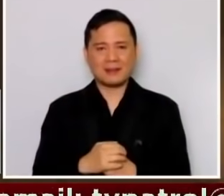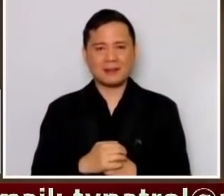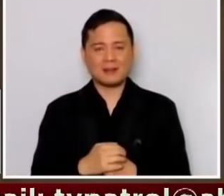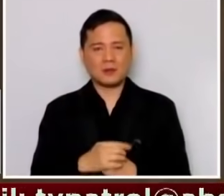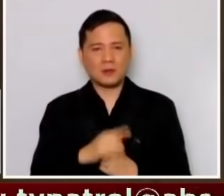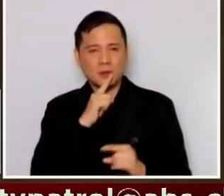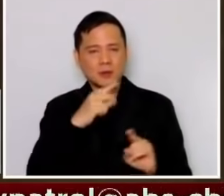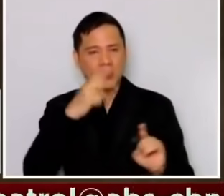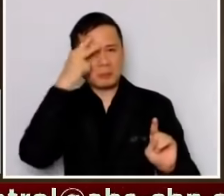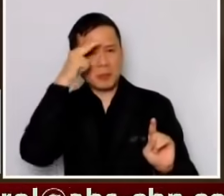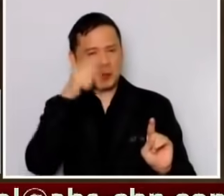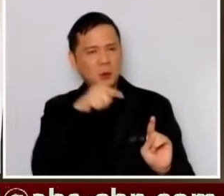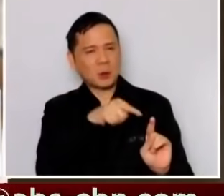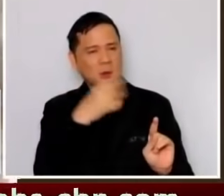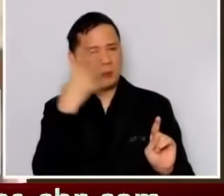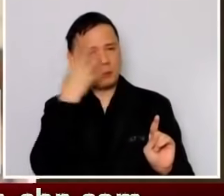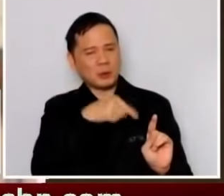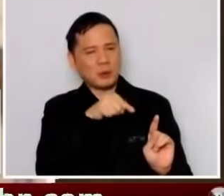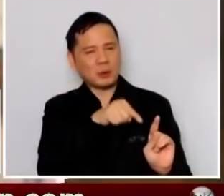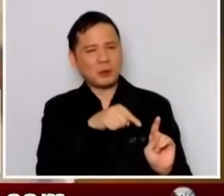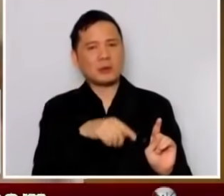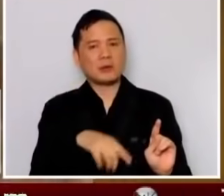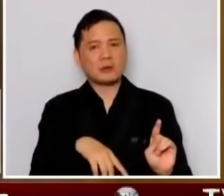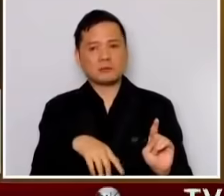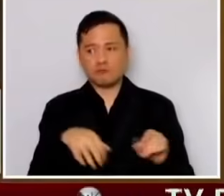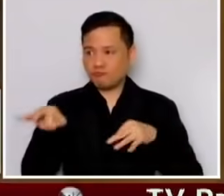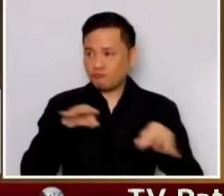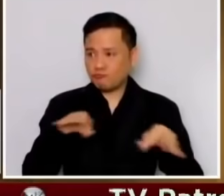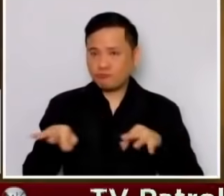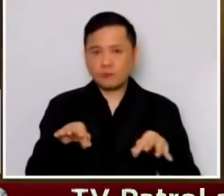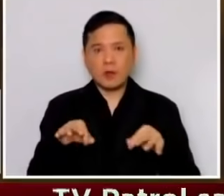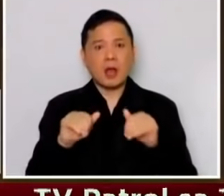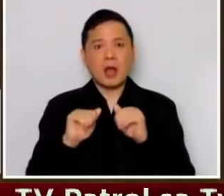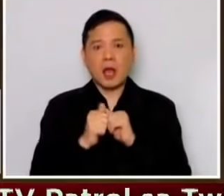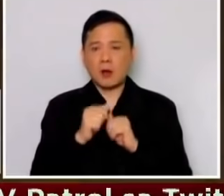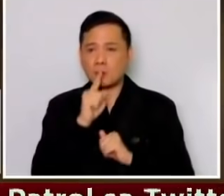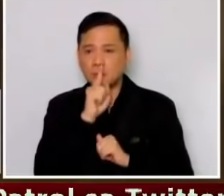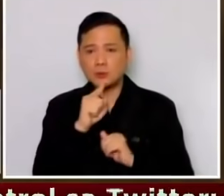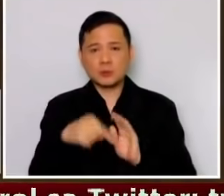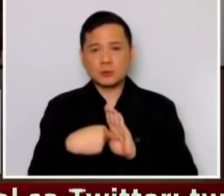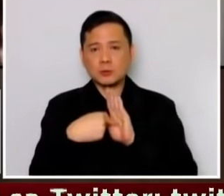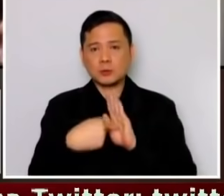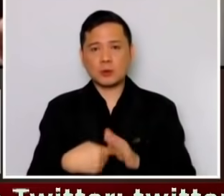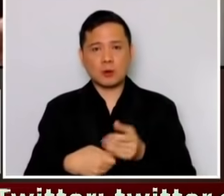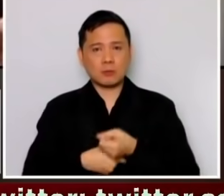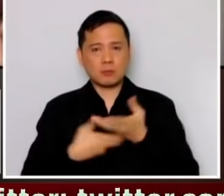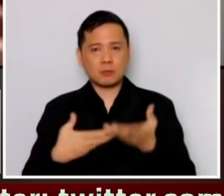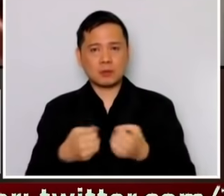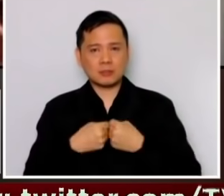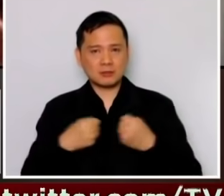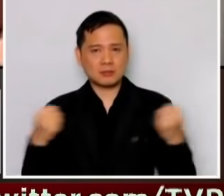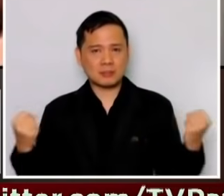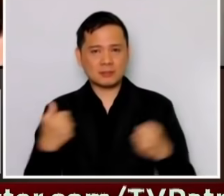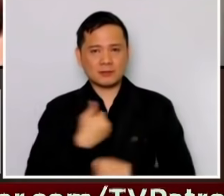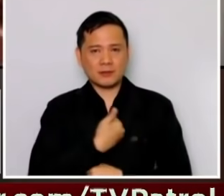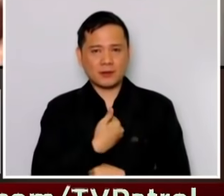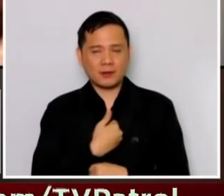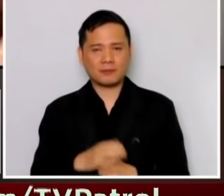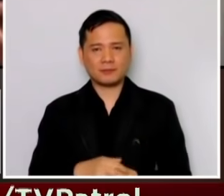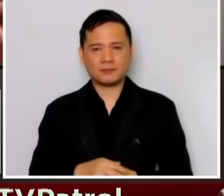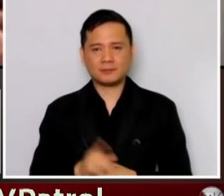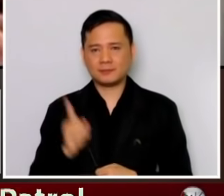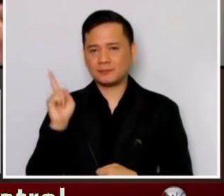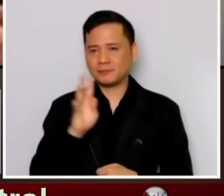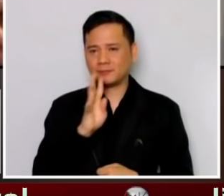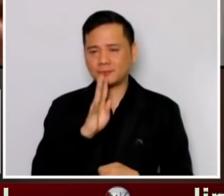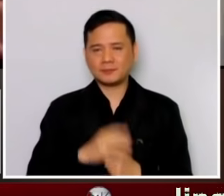mga kandidata ang naging winning formula niya, ang ipakita ang tunay na pagkatao. I started in pageants since I